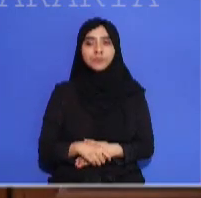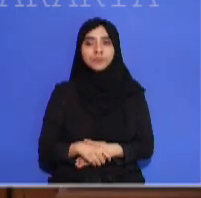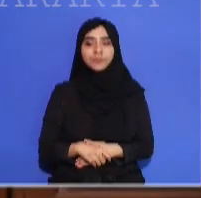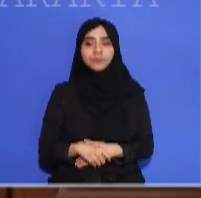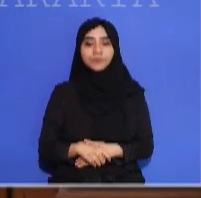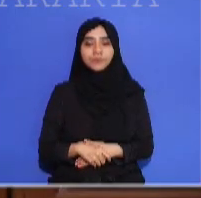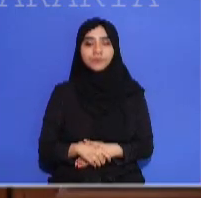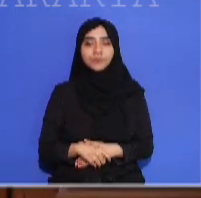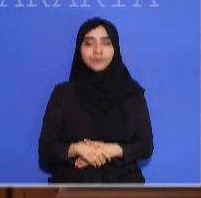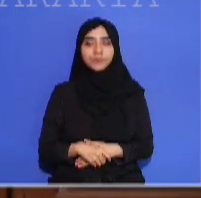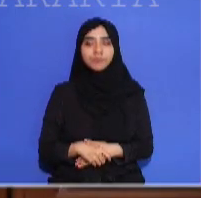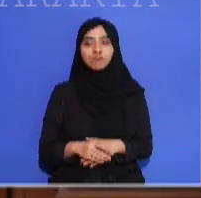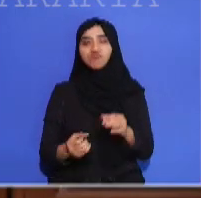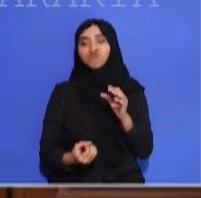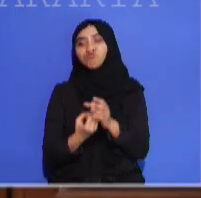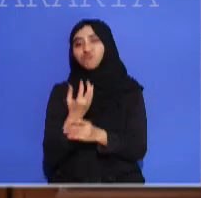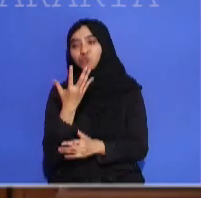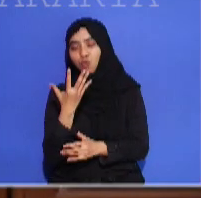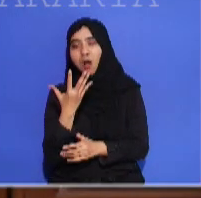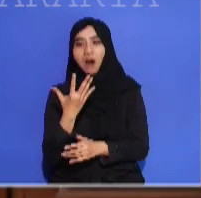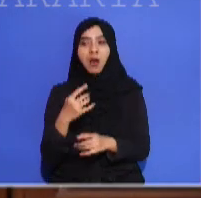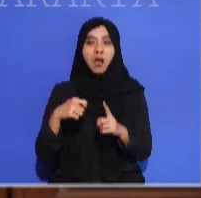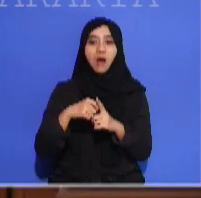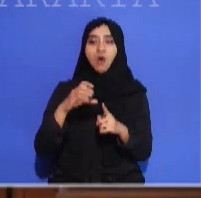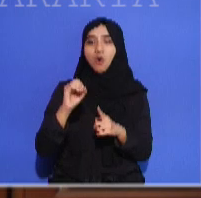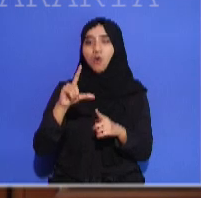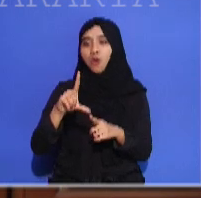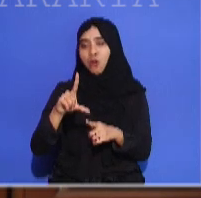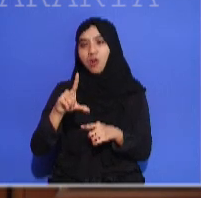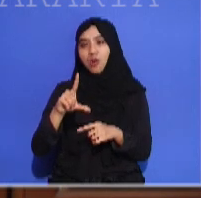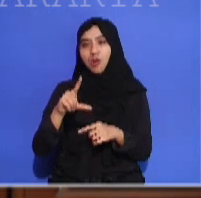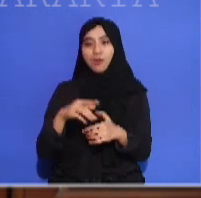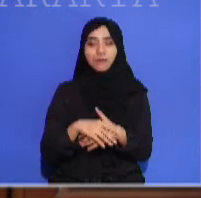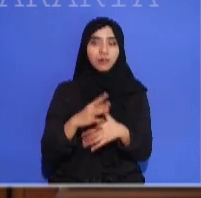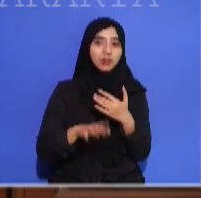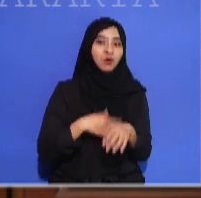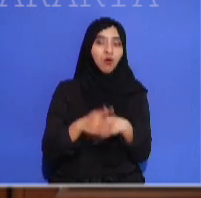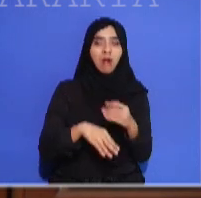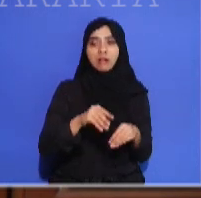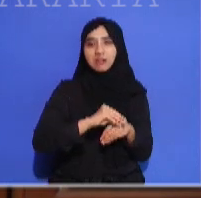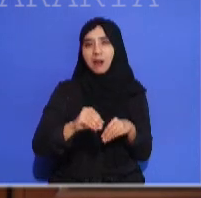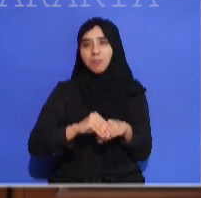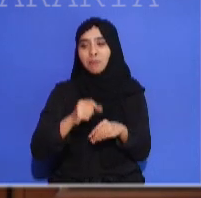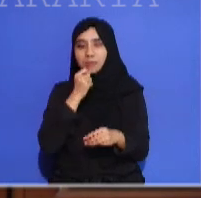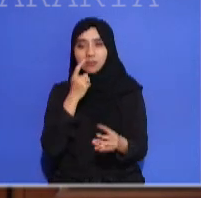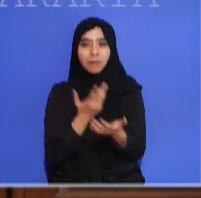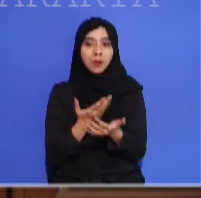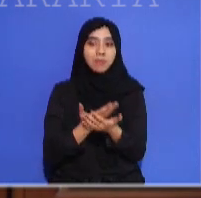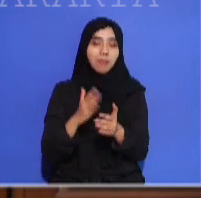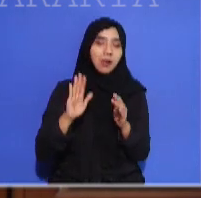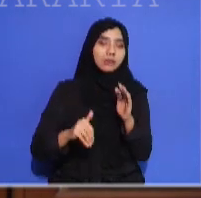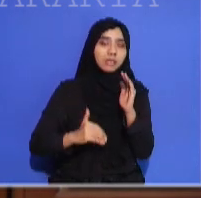Para pemirsa, kembang kol dumugi wekdal sakmenika tasih mujudaken setunggaling komoditas olah tetanen ingkang panyuwunanipun inggil ing